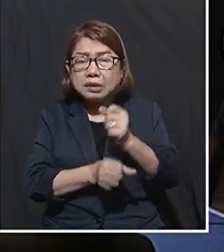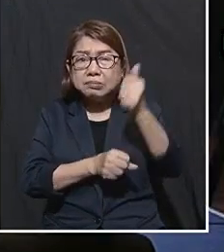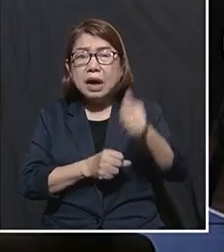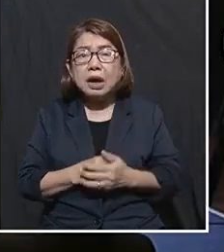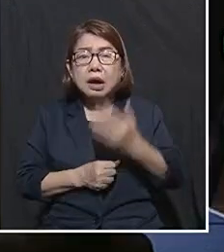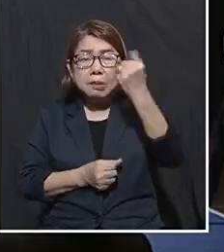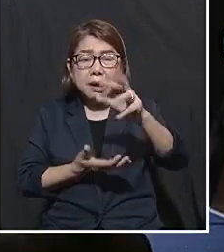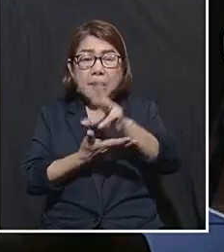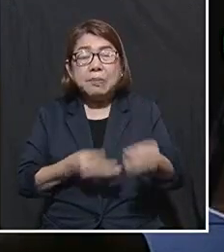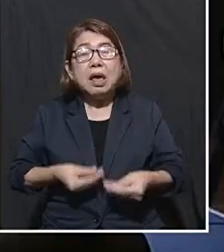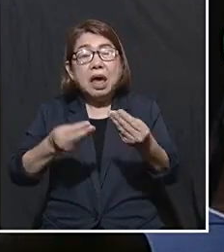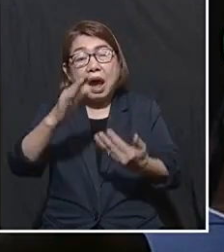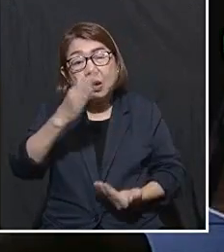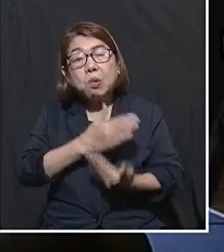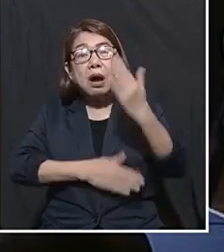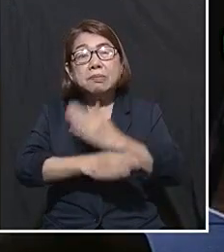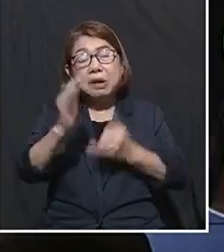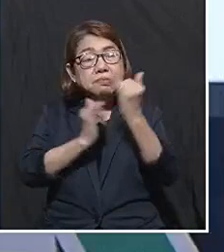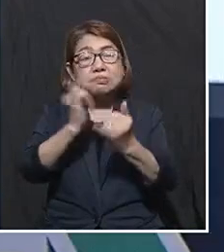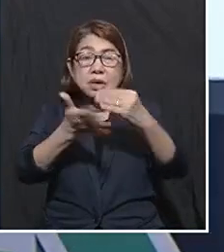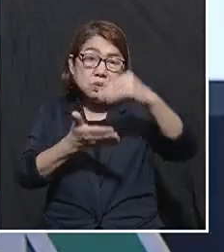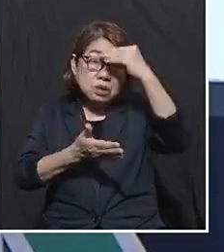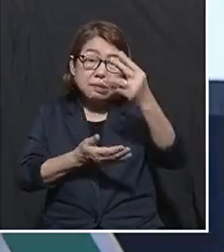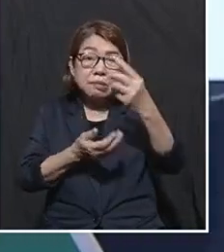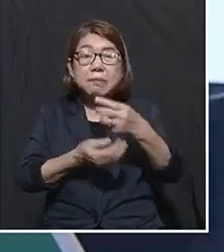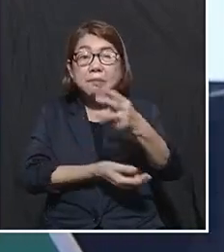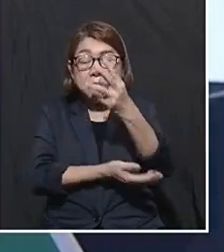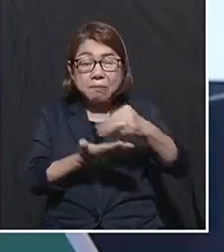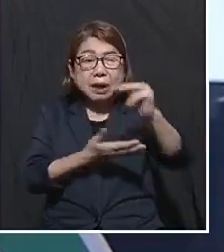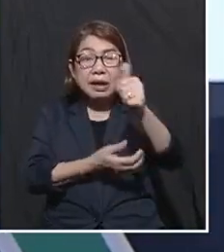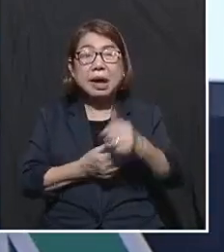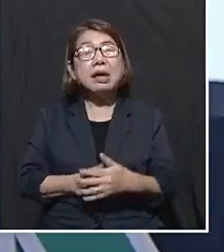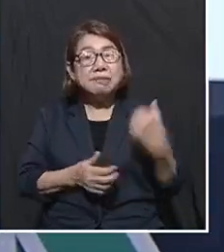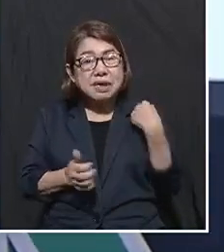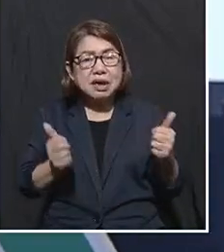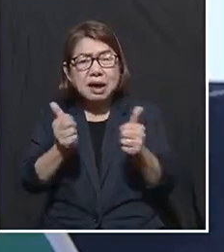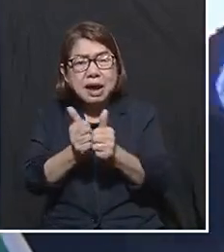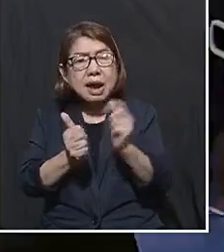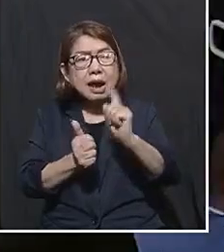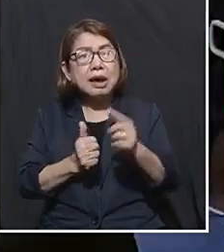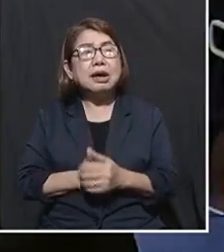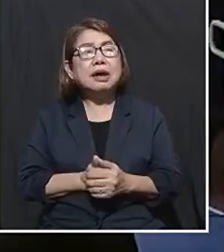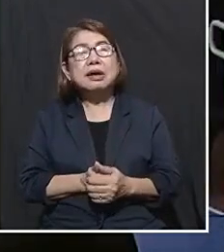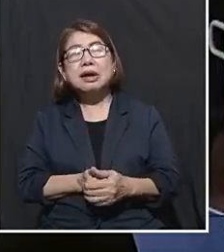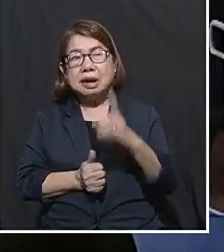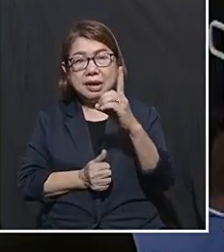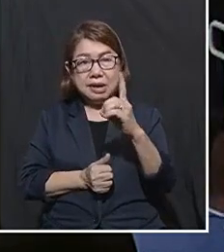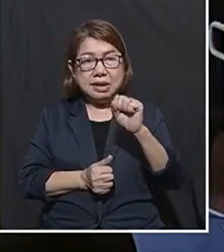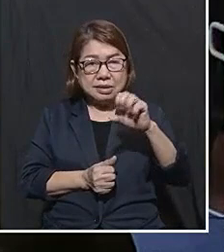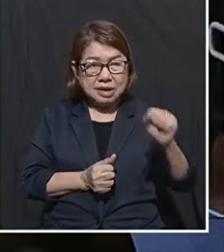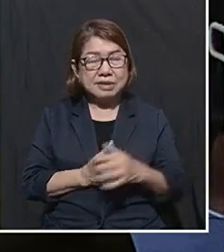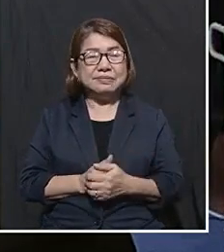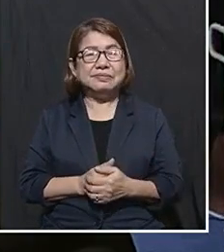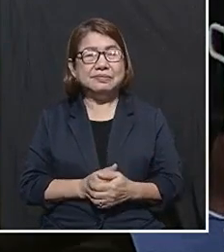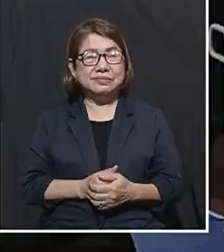หาวิทยาลัยถึงเปิดโอกาสให้ผู้พิการเข้าไปเรียนร่วมเขามีตัวช่วยค่ะและตัวช่วยนะคะก็คือ DSS ค่ะ